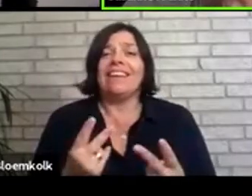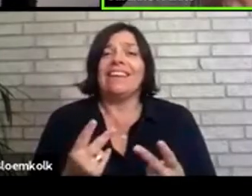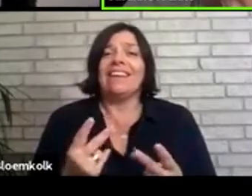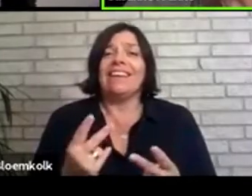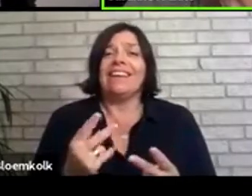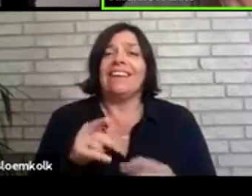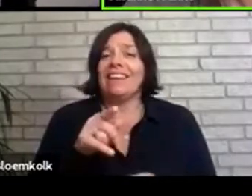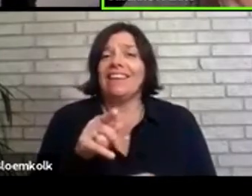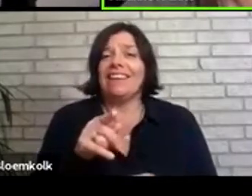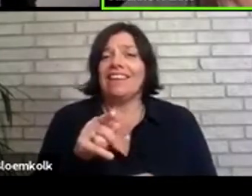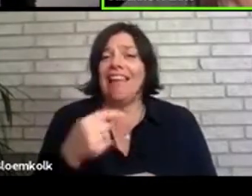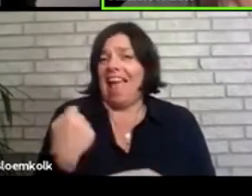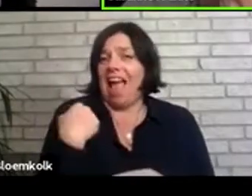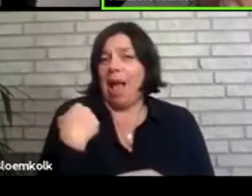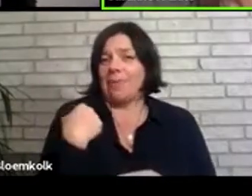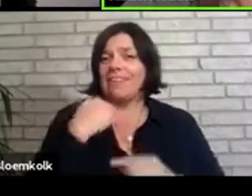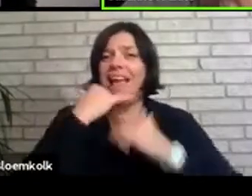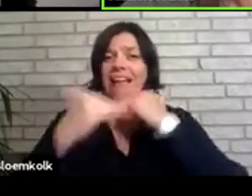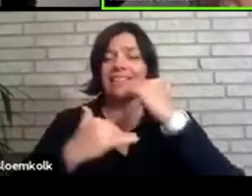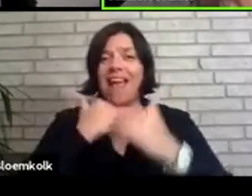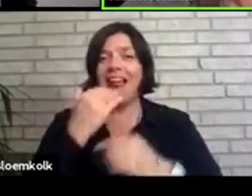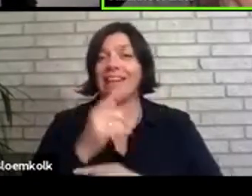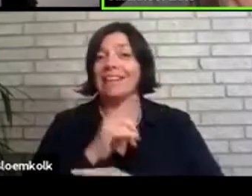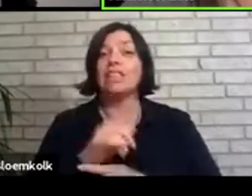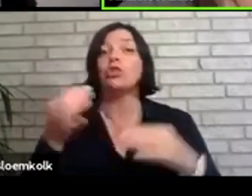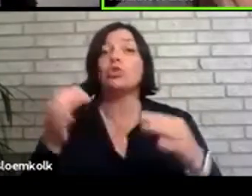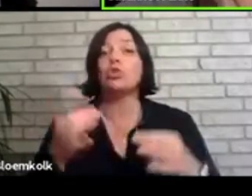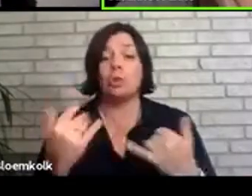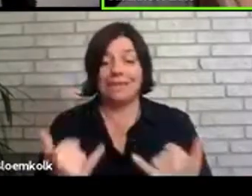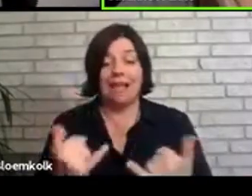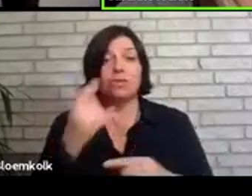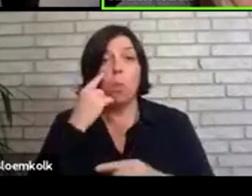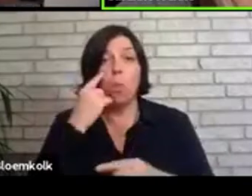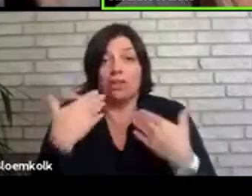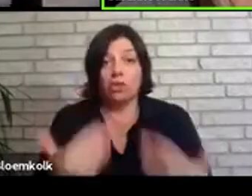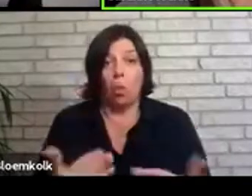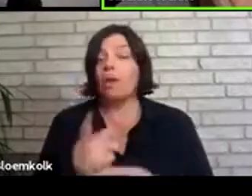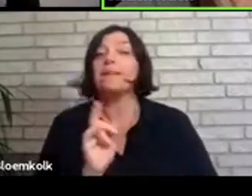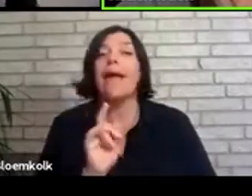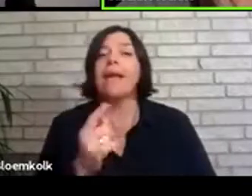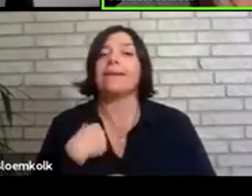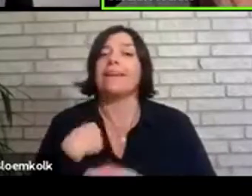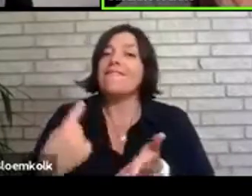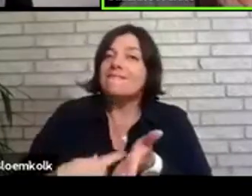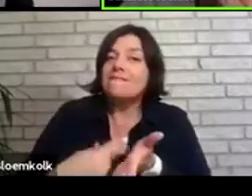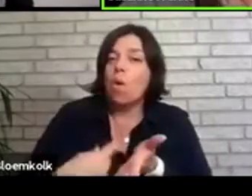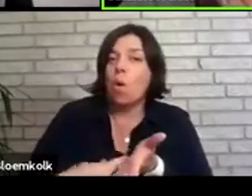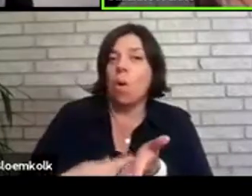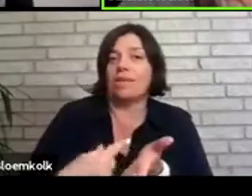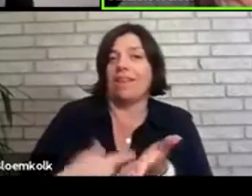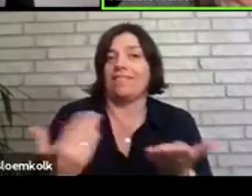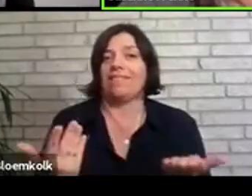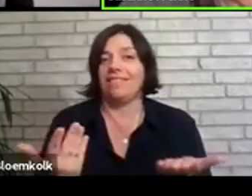war ja keine Ist-Beschreibung, sondern eine Forderung. Nämlich zu sagen, wir haben eine Interruption